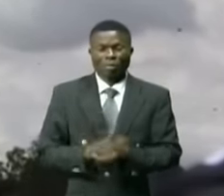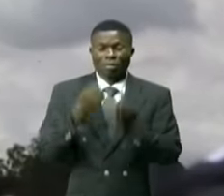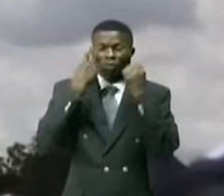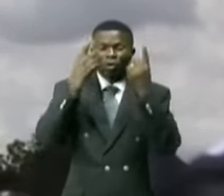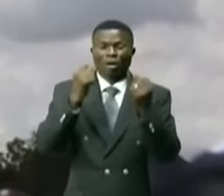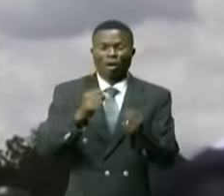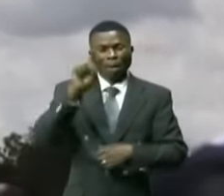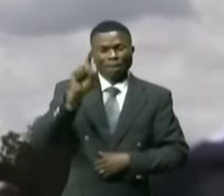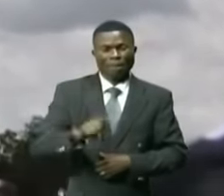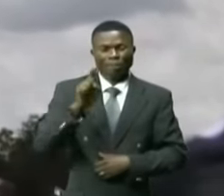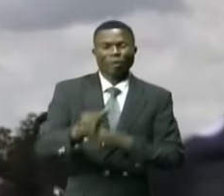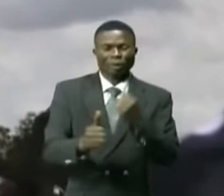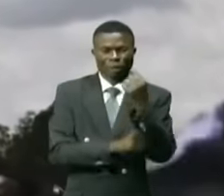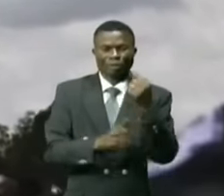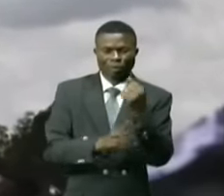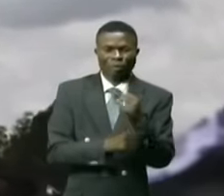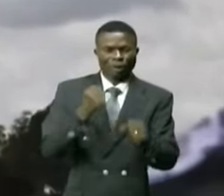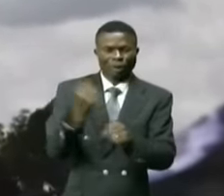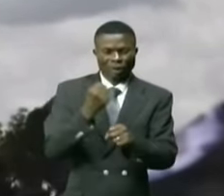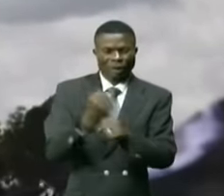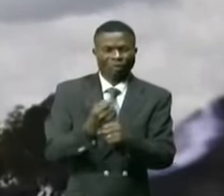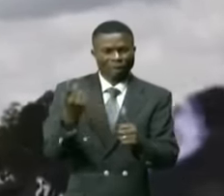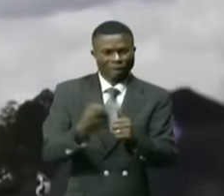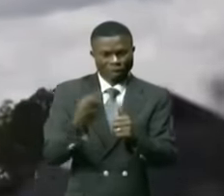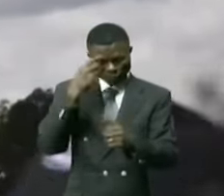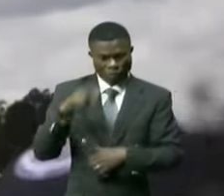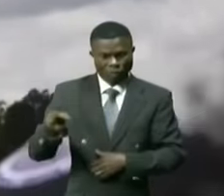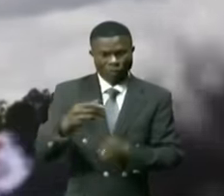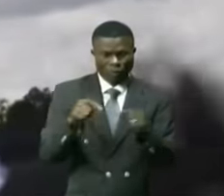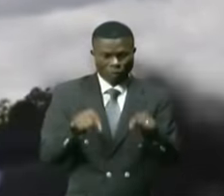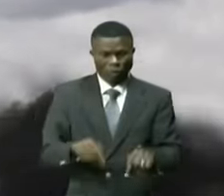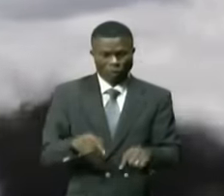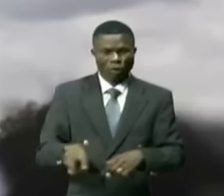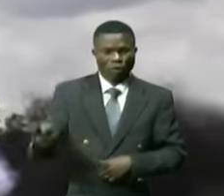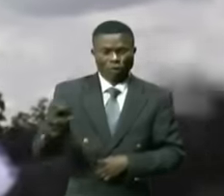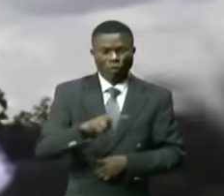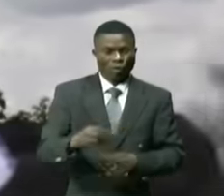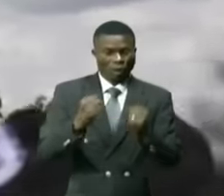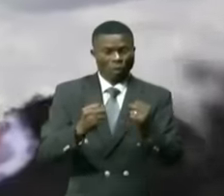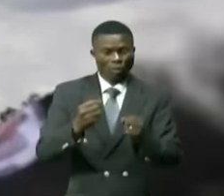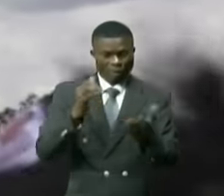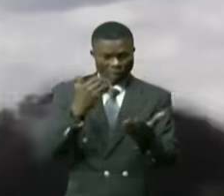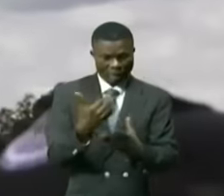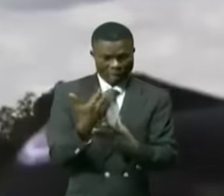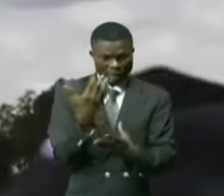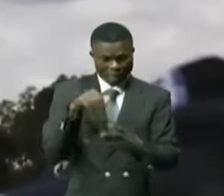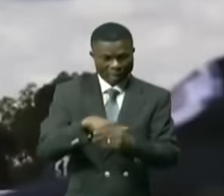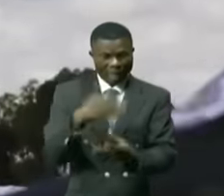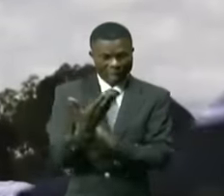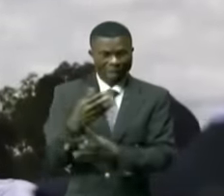Vous avez besoin des gens qui vont travailler pour vous. Aujourd'hui, c'est vous qui avez le pouvoir.